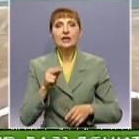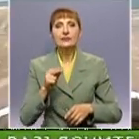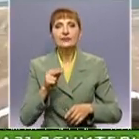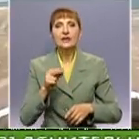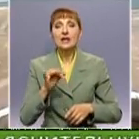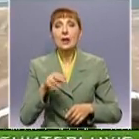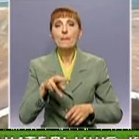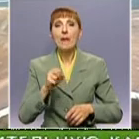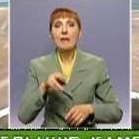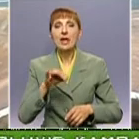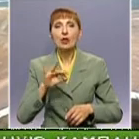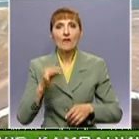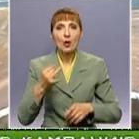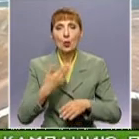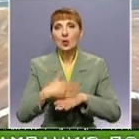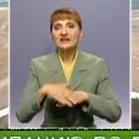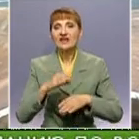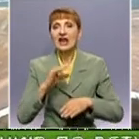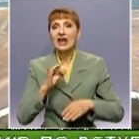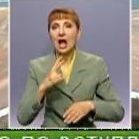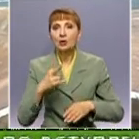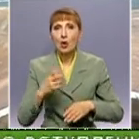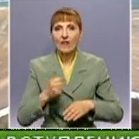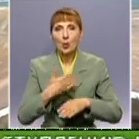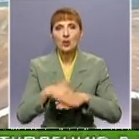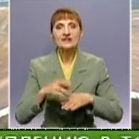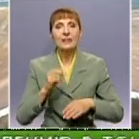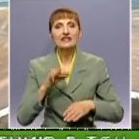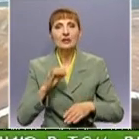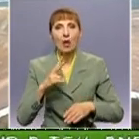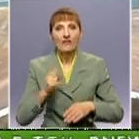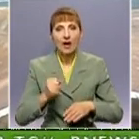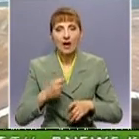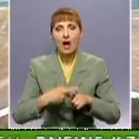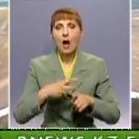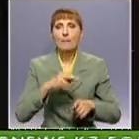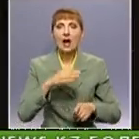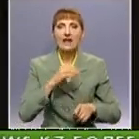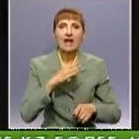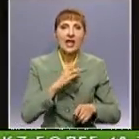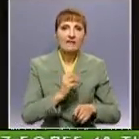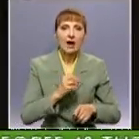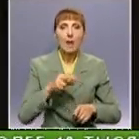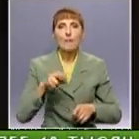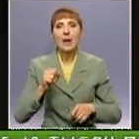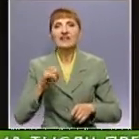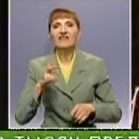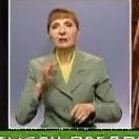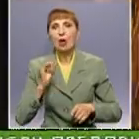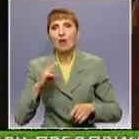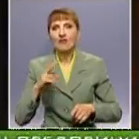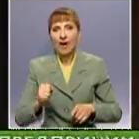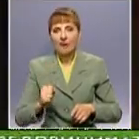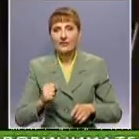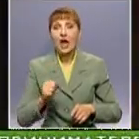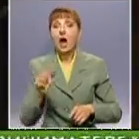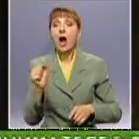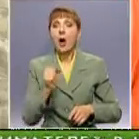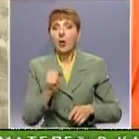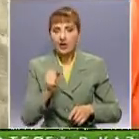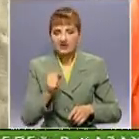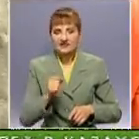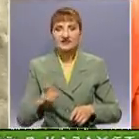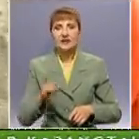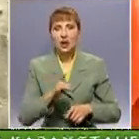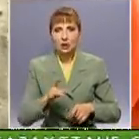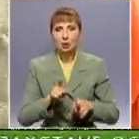Валиханова. По Маметова – от улицы Валиханова до улицы Панфилова. В квадрате улиц Макатаева, Панфилова, Маметова, Чайковского. В Ауэзовском – по Тулеби